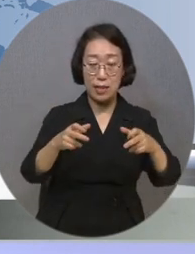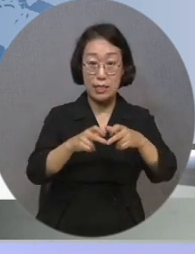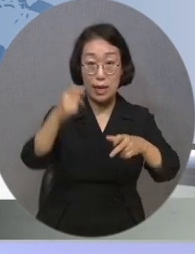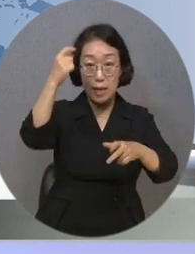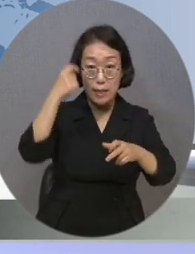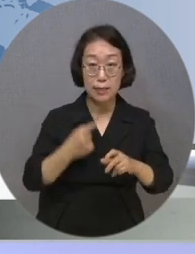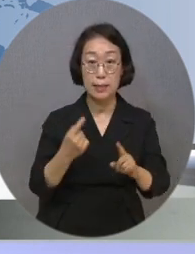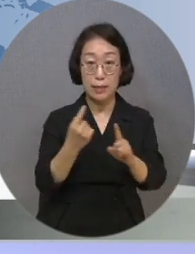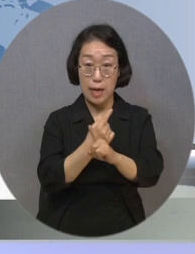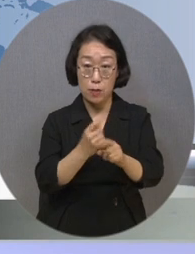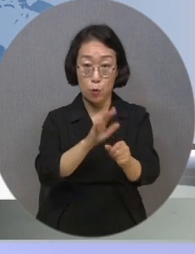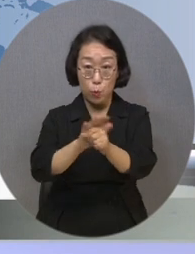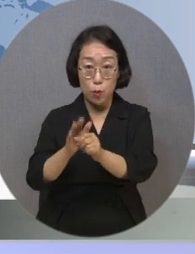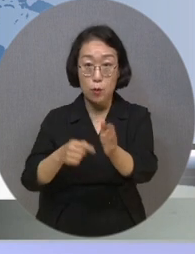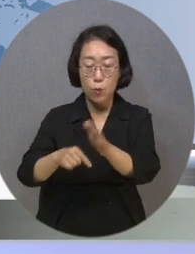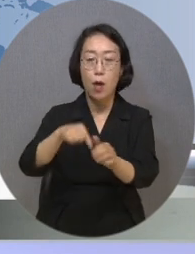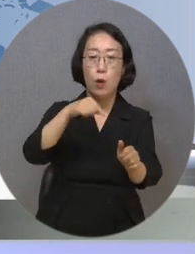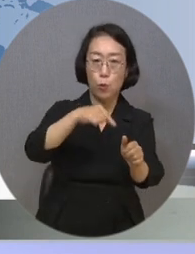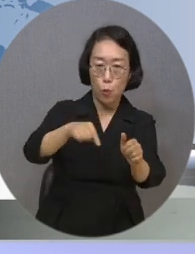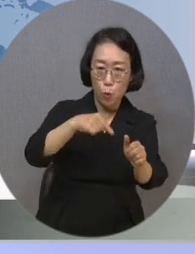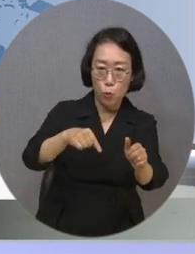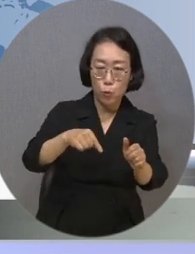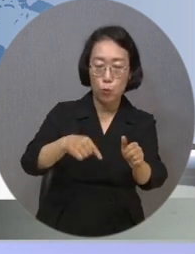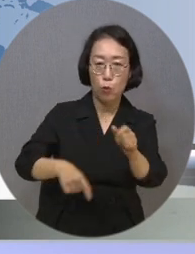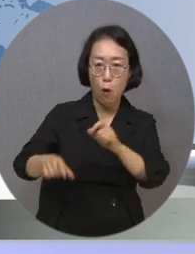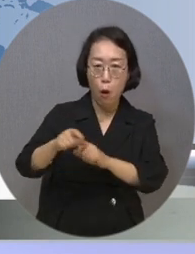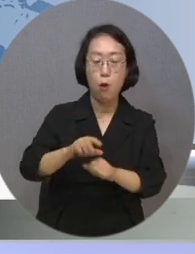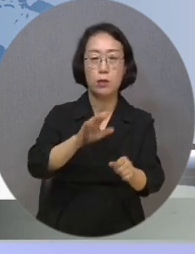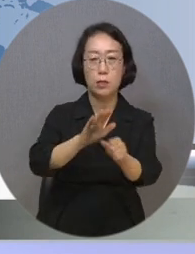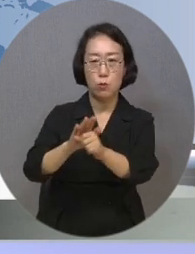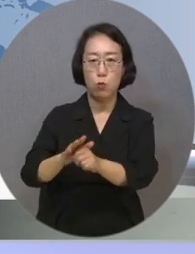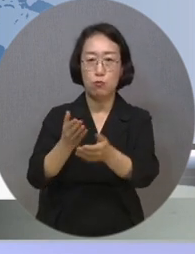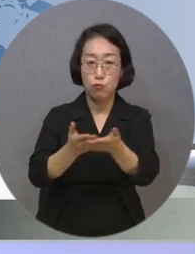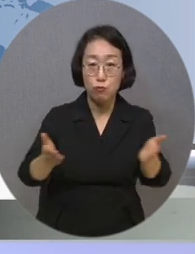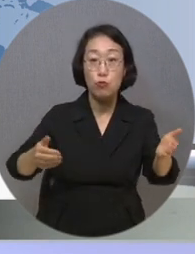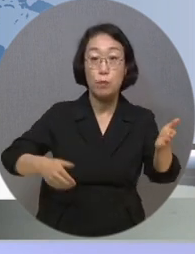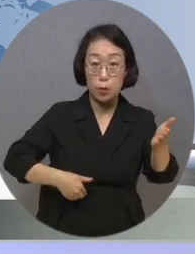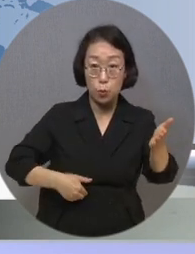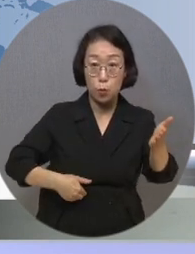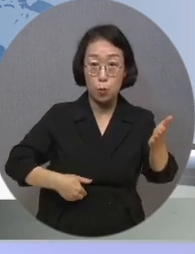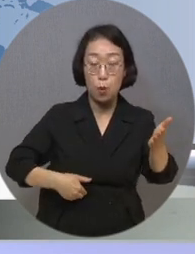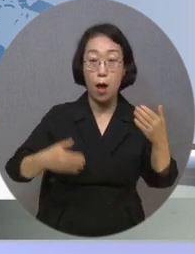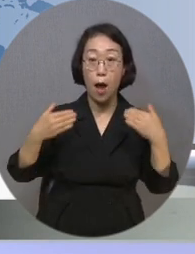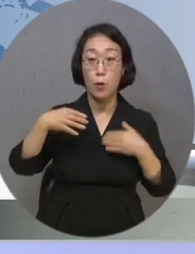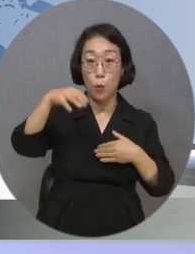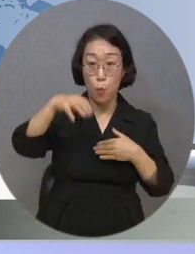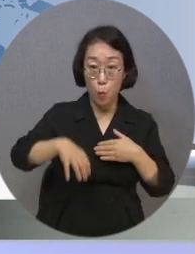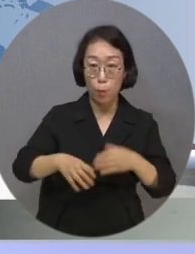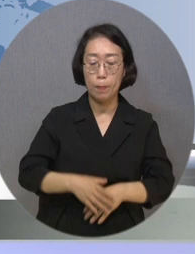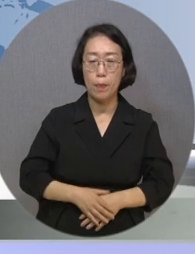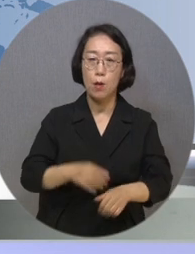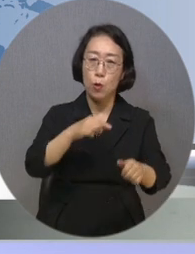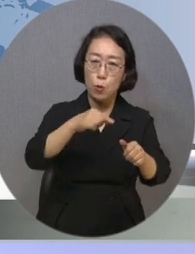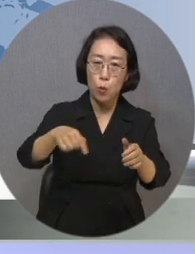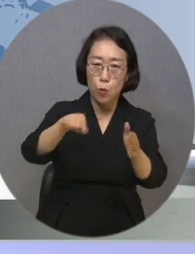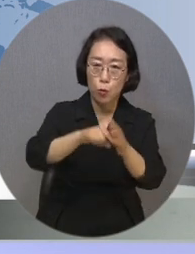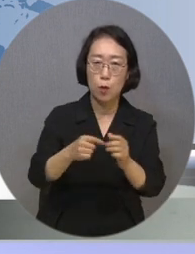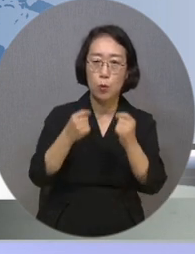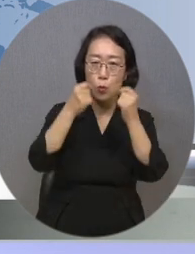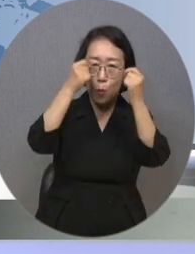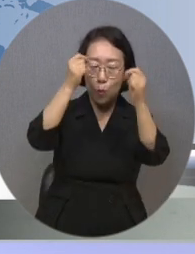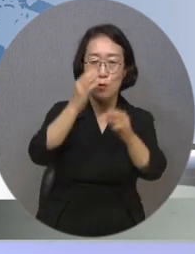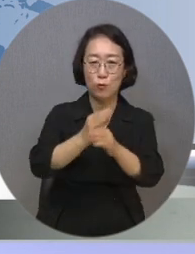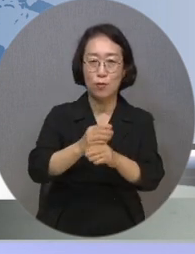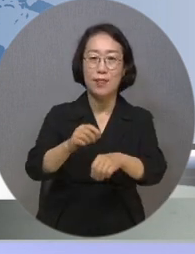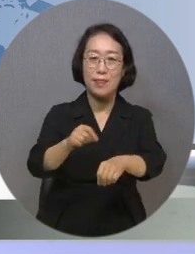위해 학교에서 교육과 이를 위한 적극적인 지원이 필요한데요. 교내 장애인식 개선 교육을 위해 힘쓰고 있는